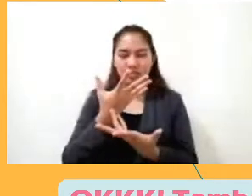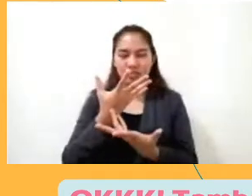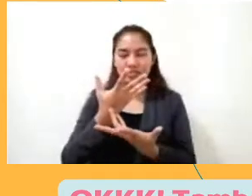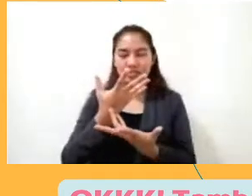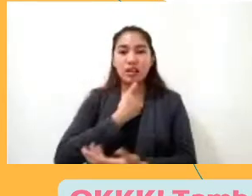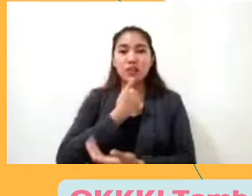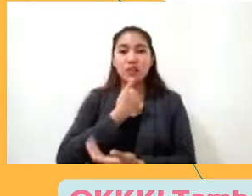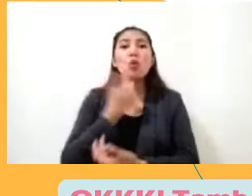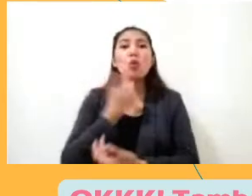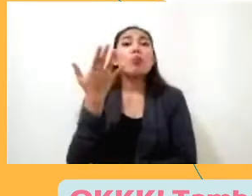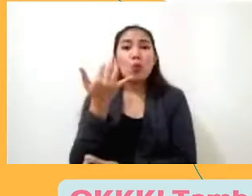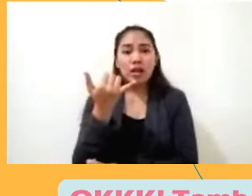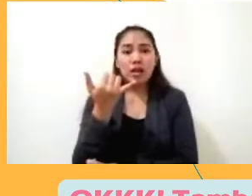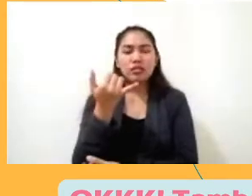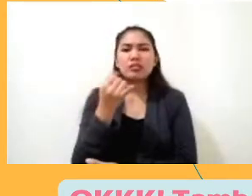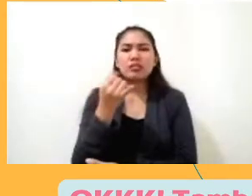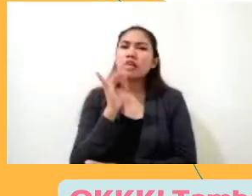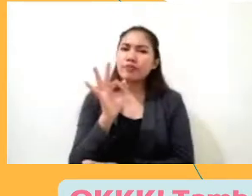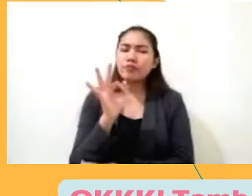merong bagay or